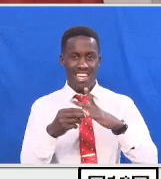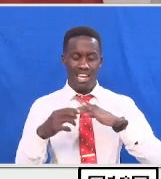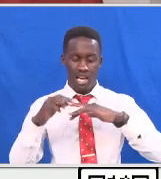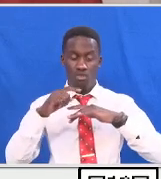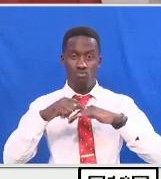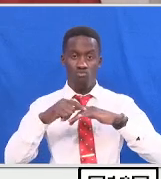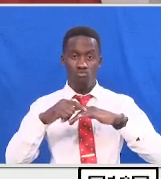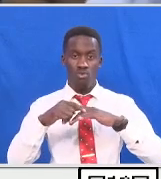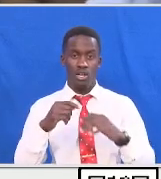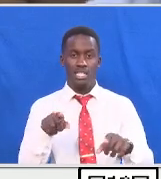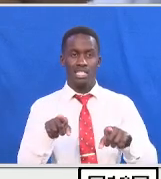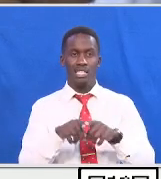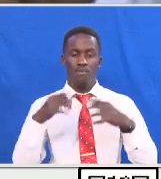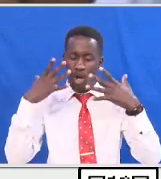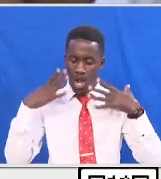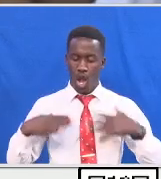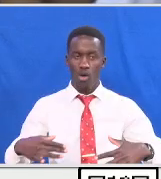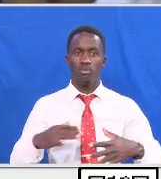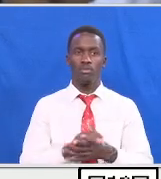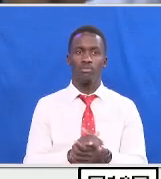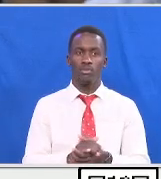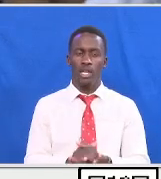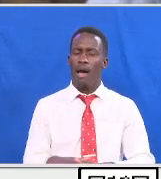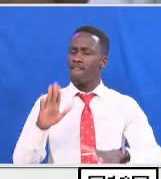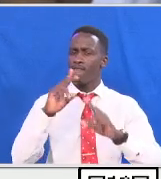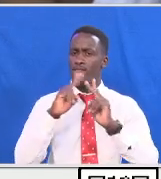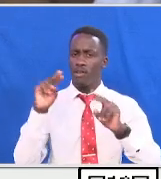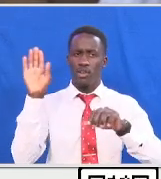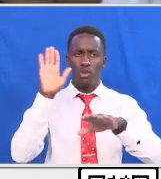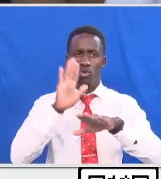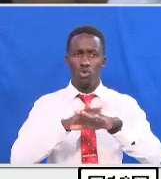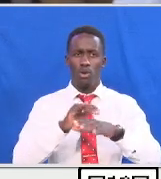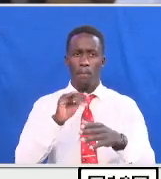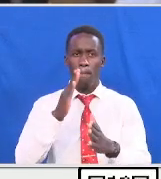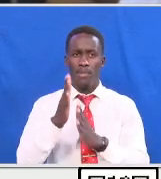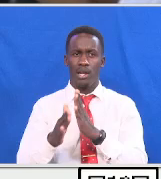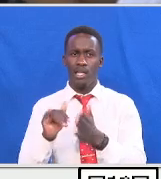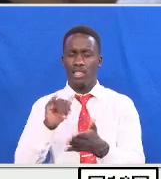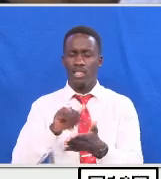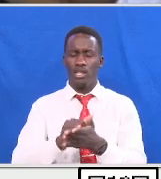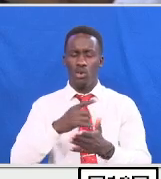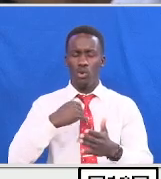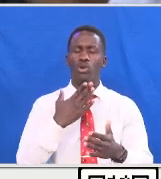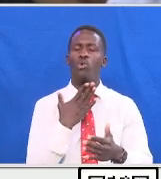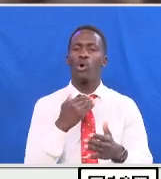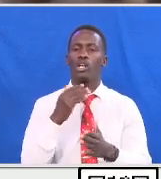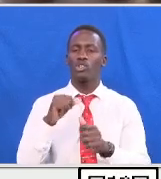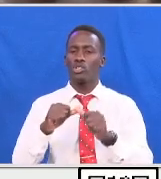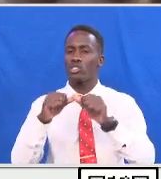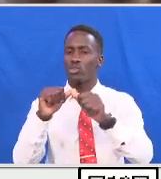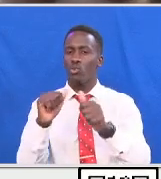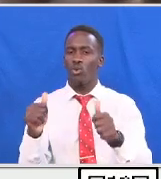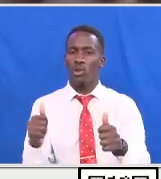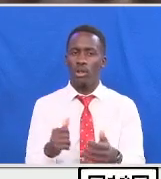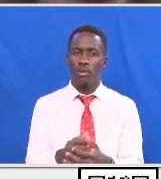pete na nguo. So it's a very good plan and we pray that tuendelee hivyo hivyo kwa